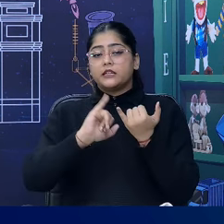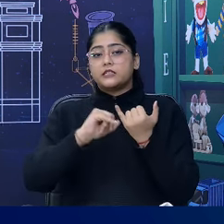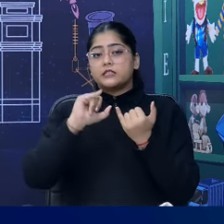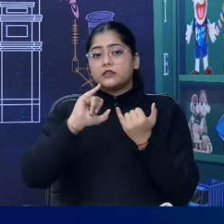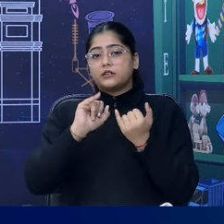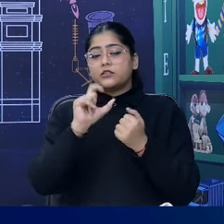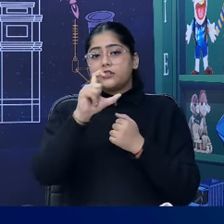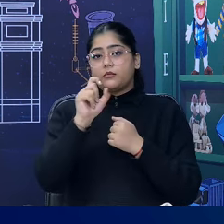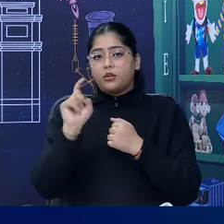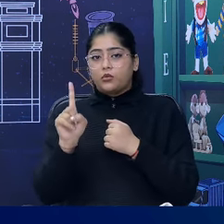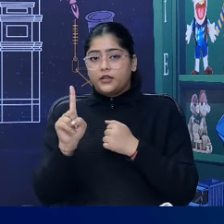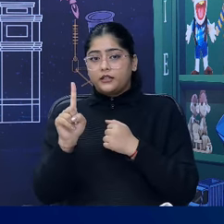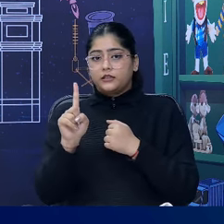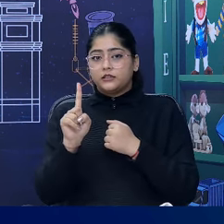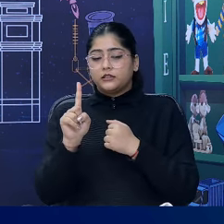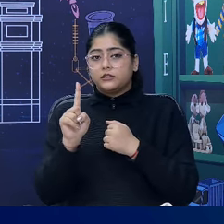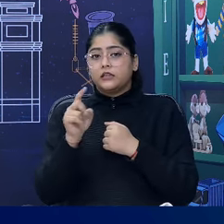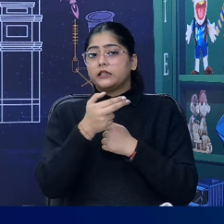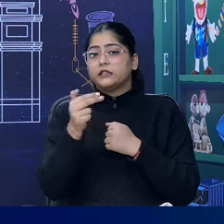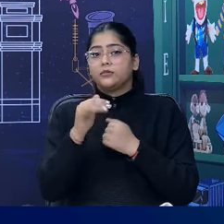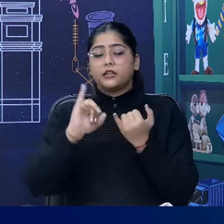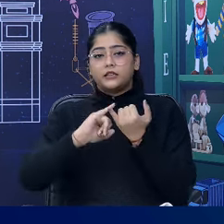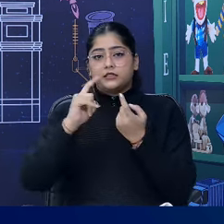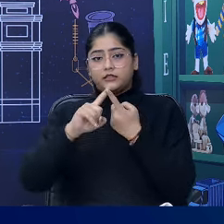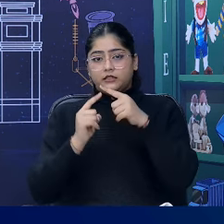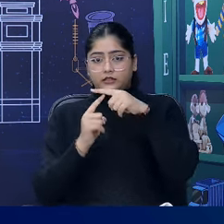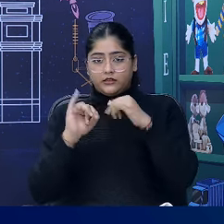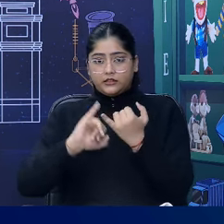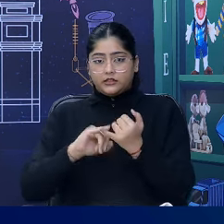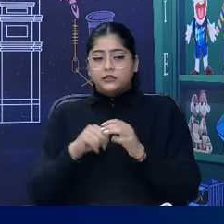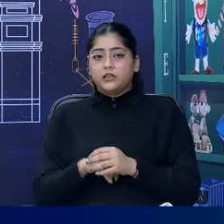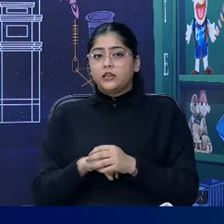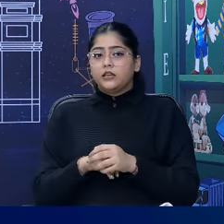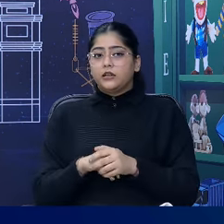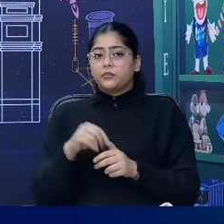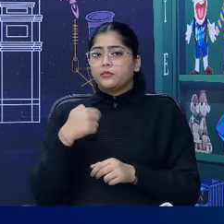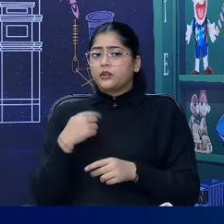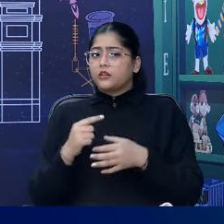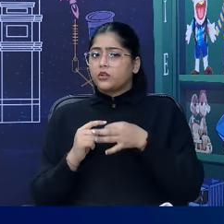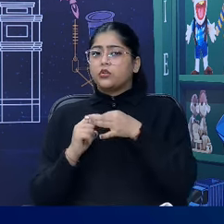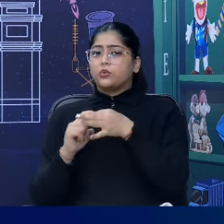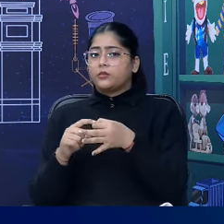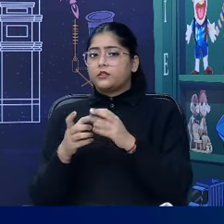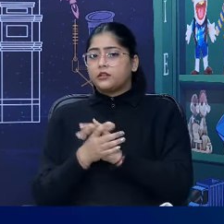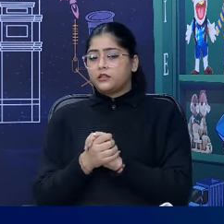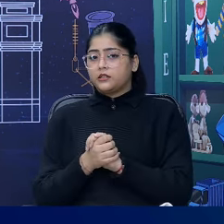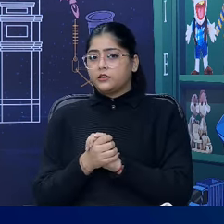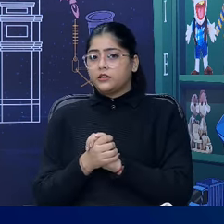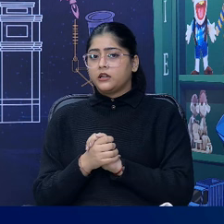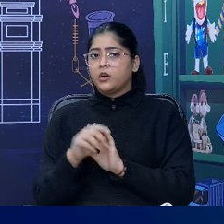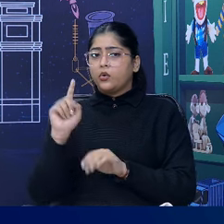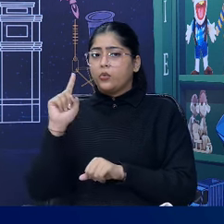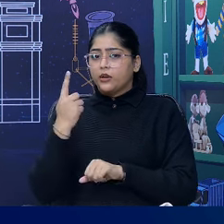चैप्टर 1 व्हिच इज सेट्स. तो मैम, मेरा आपसे पहला क्वेश्चन ये है